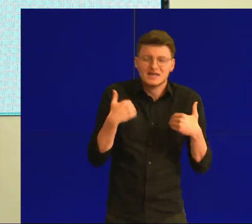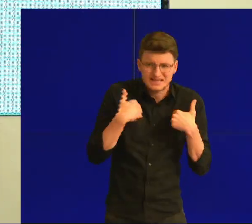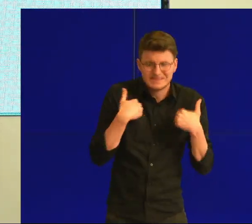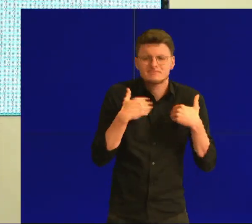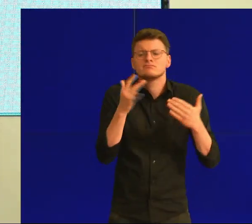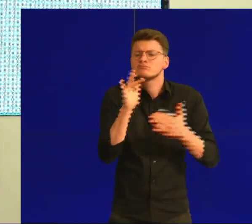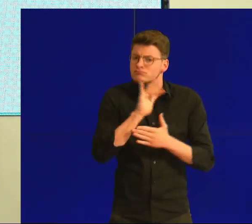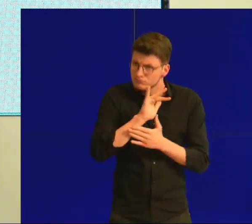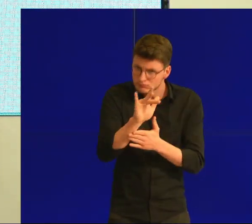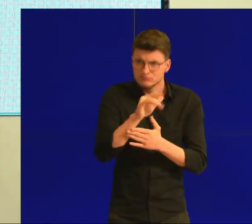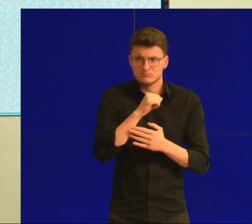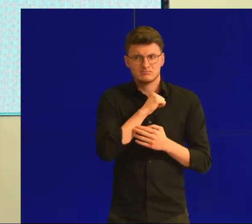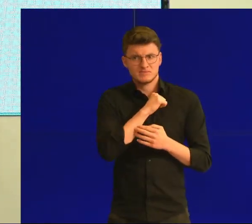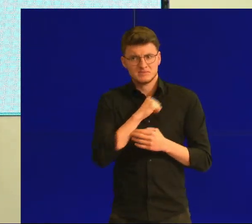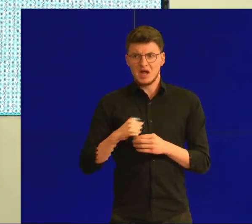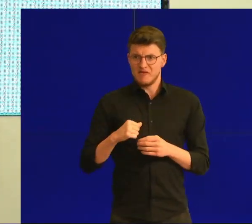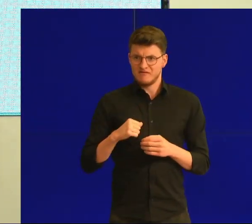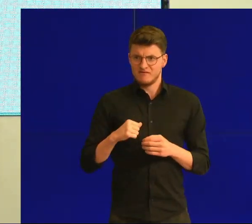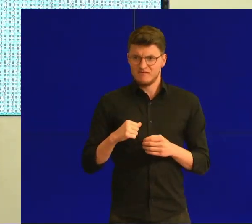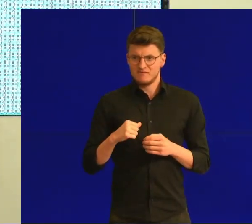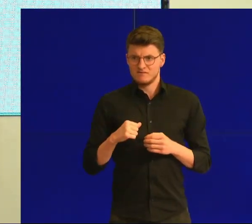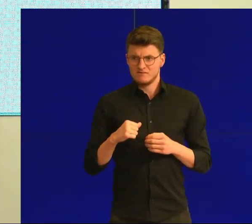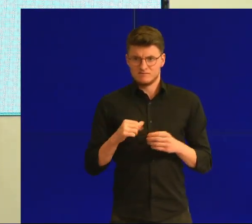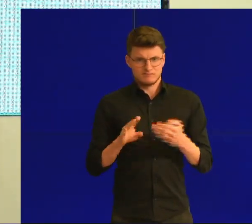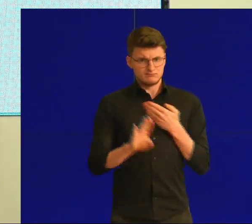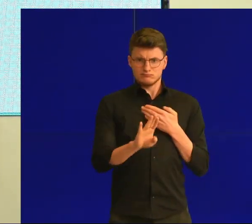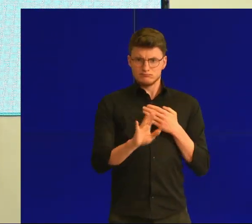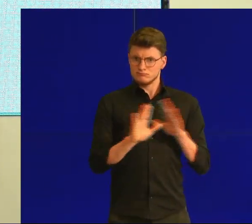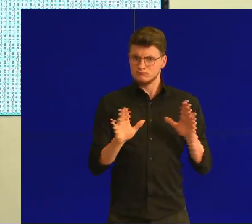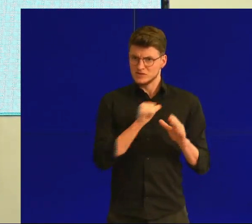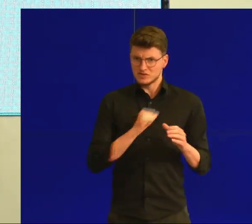publie des représentants désir brûlant